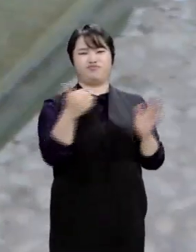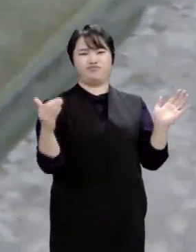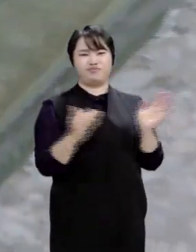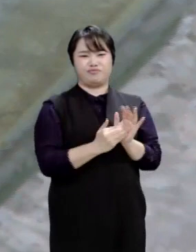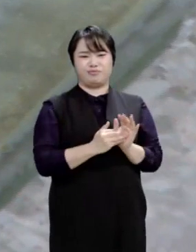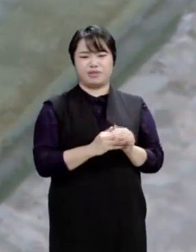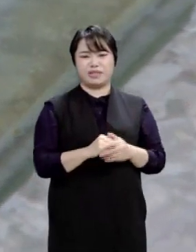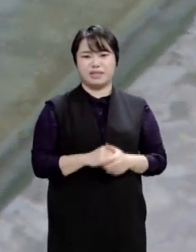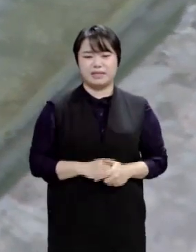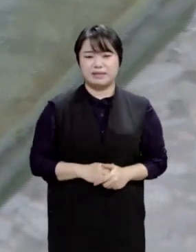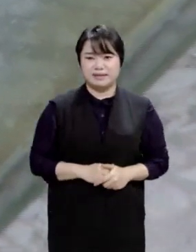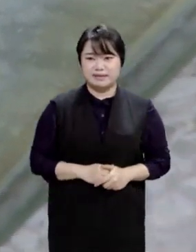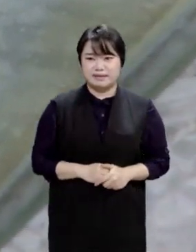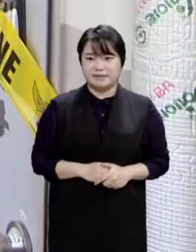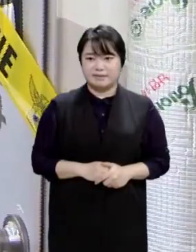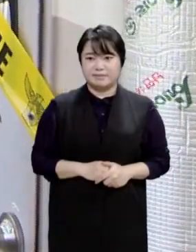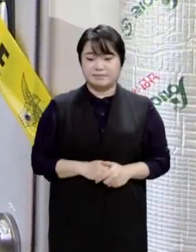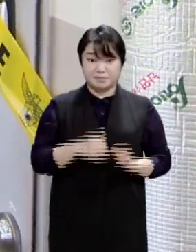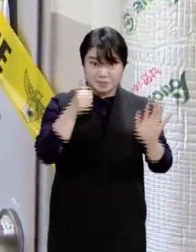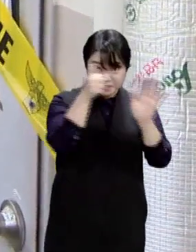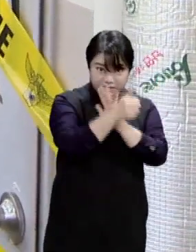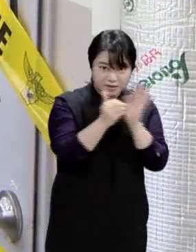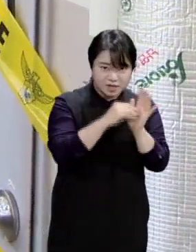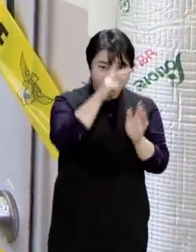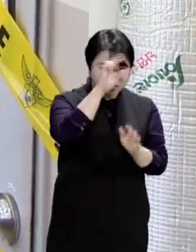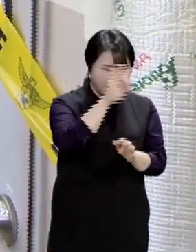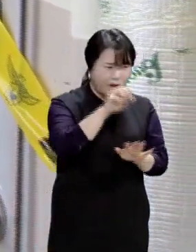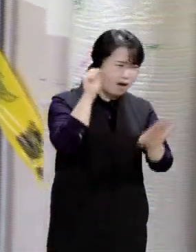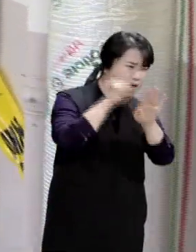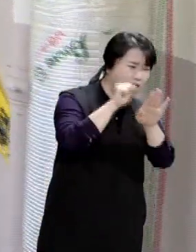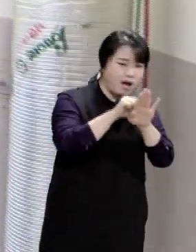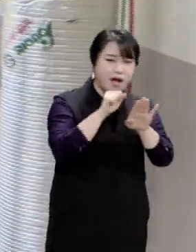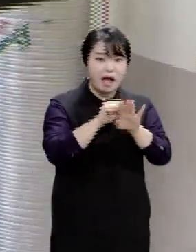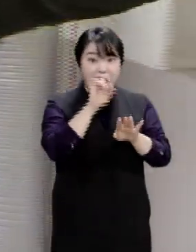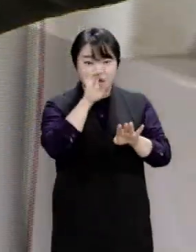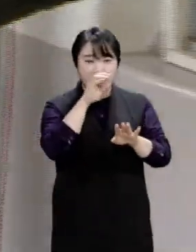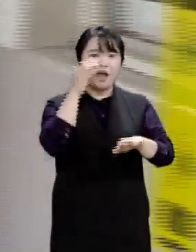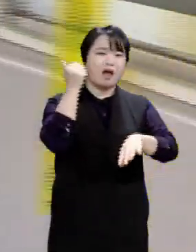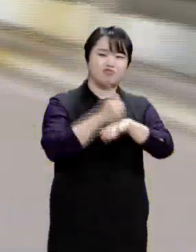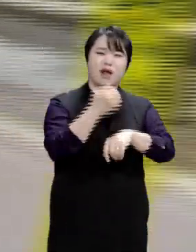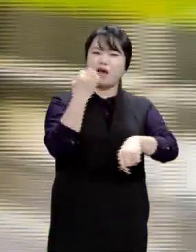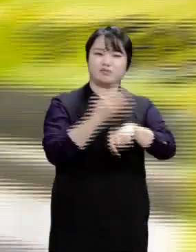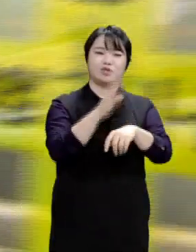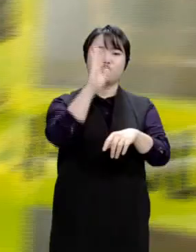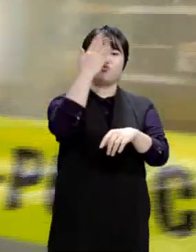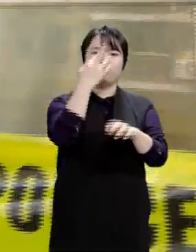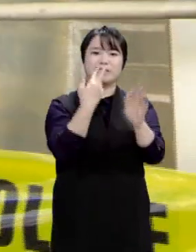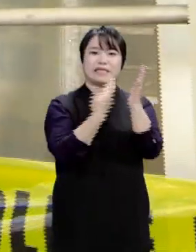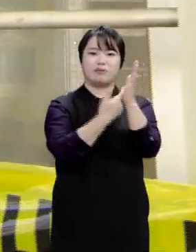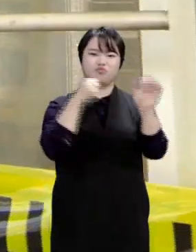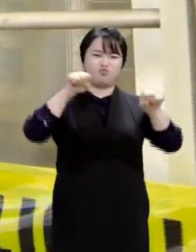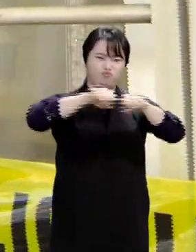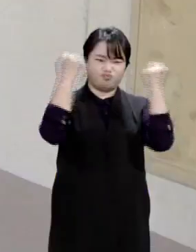뒤였습니다. 출동 당시 경찰은 인기척이 느껴지지 않자 창문을 뚫고 집 안으로 진입했습니다.